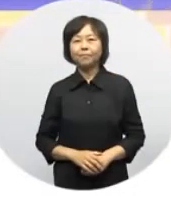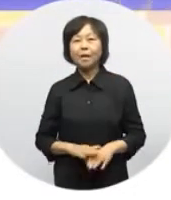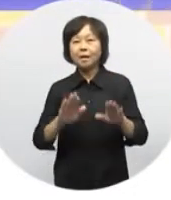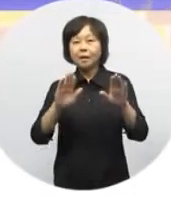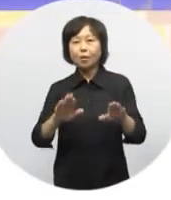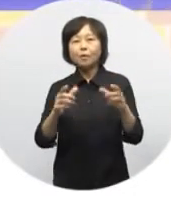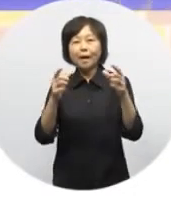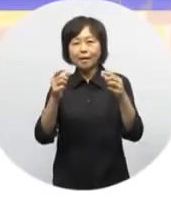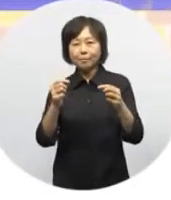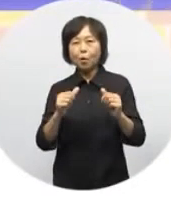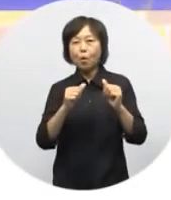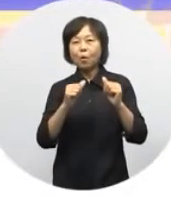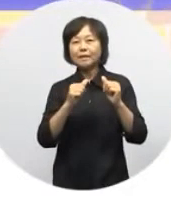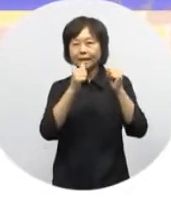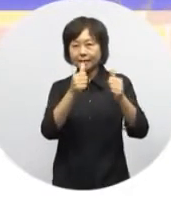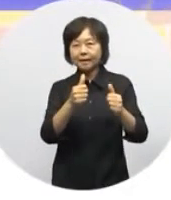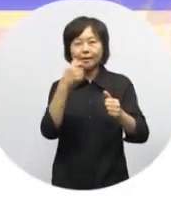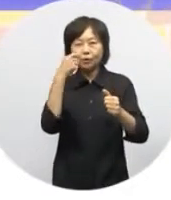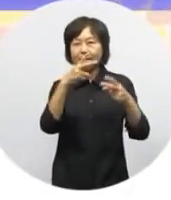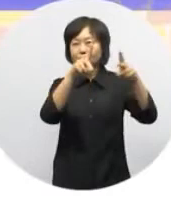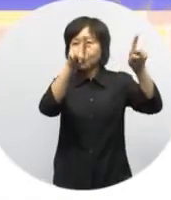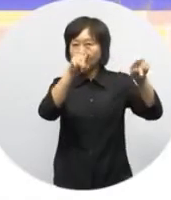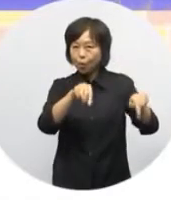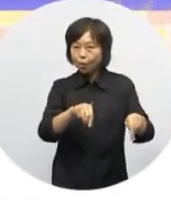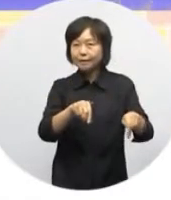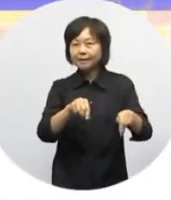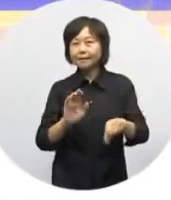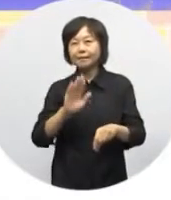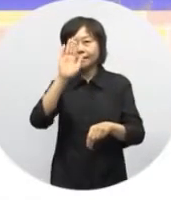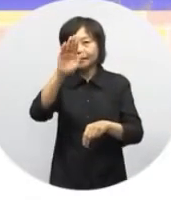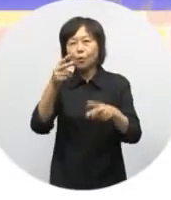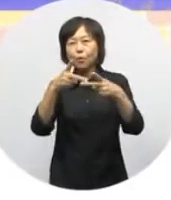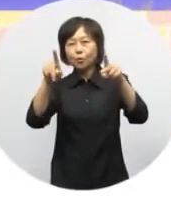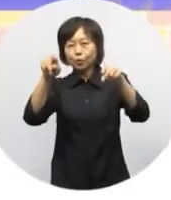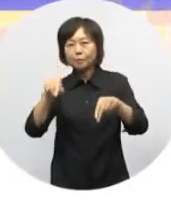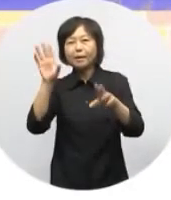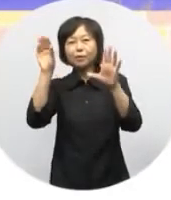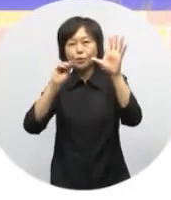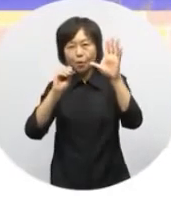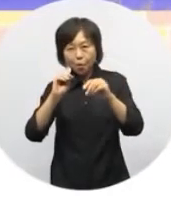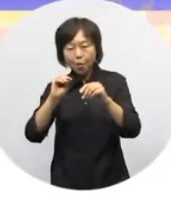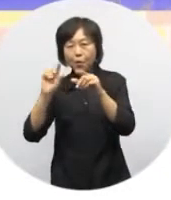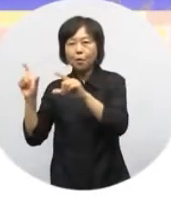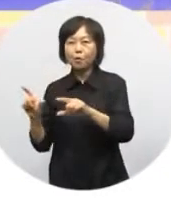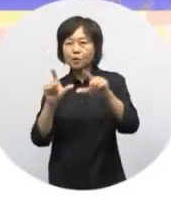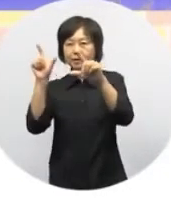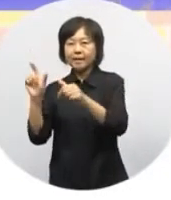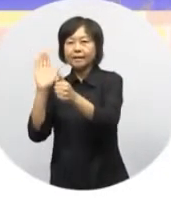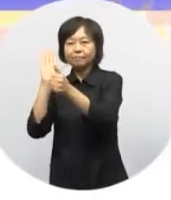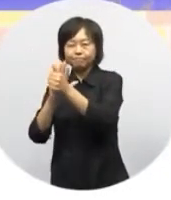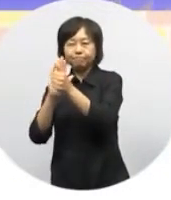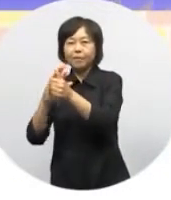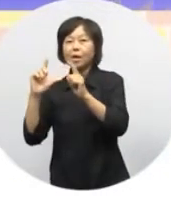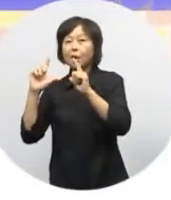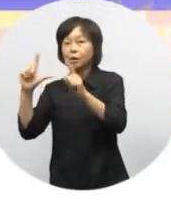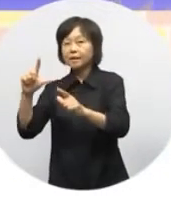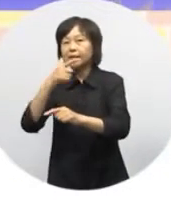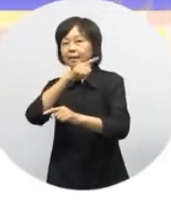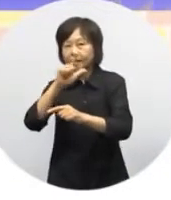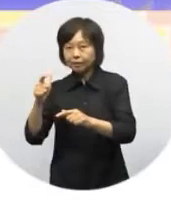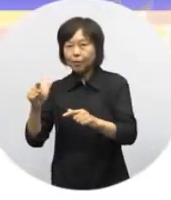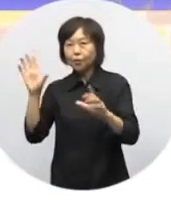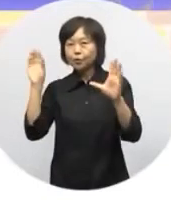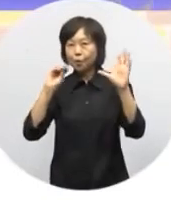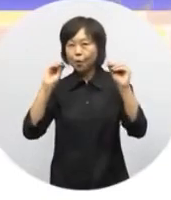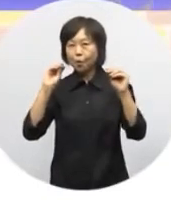今回も茅ヶ崎の夏の催しをはじめ、今後のイベント情報や生活に役立つお知らせなど情